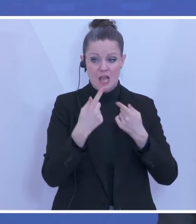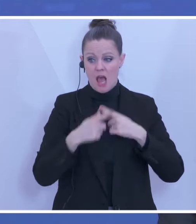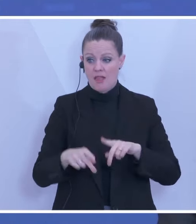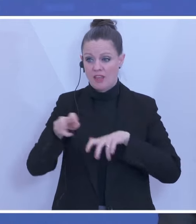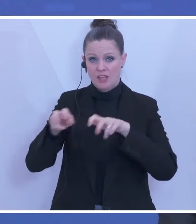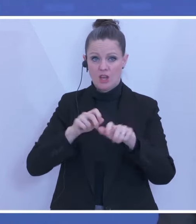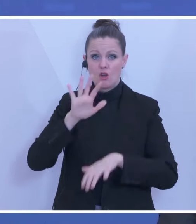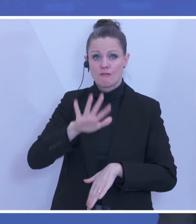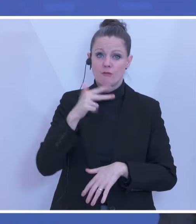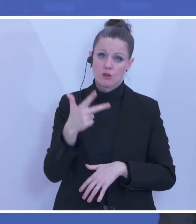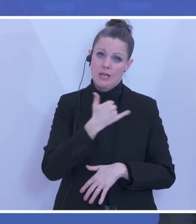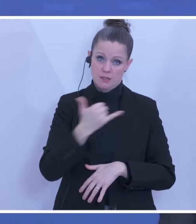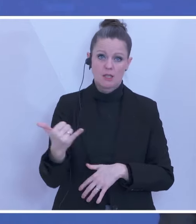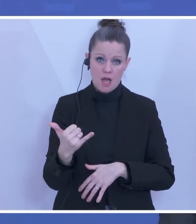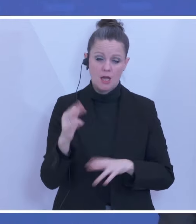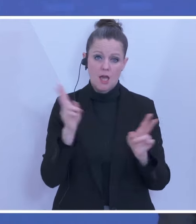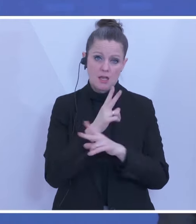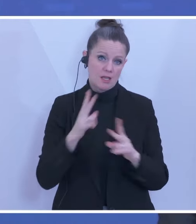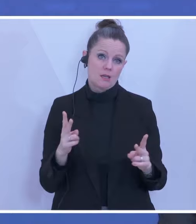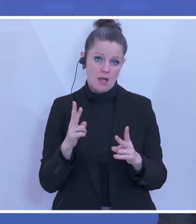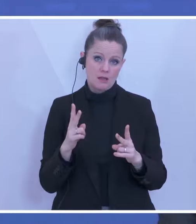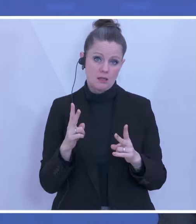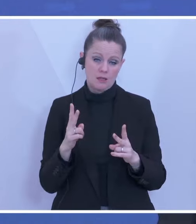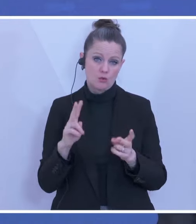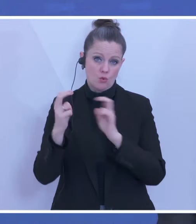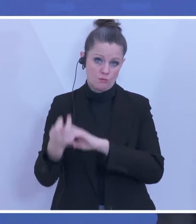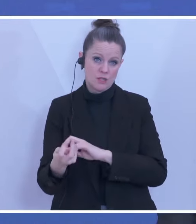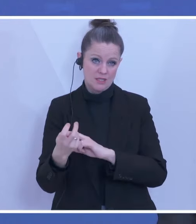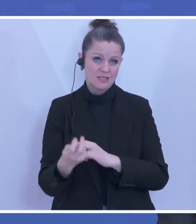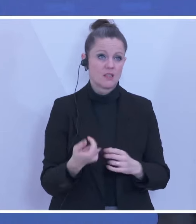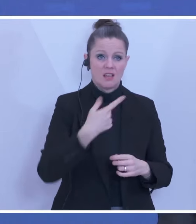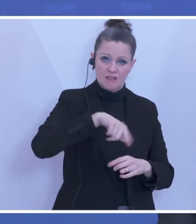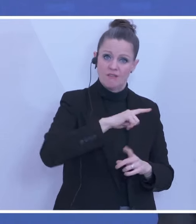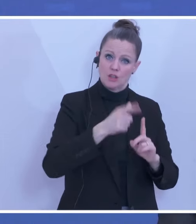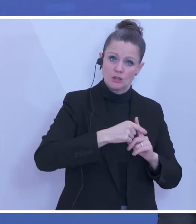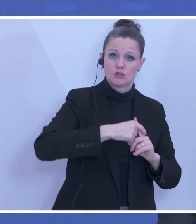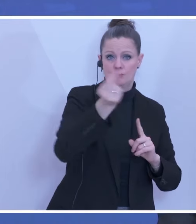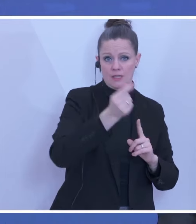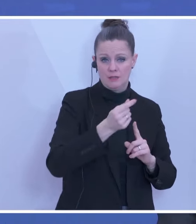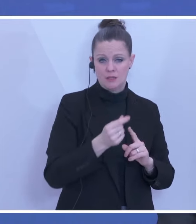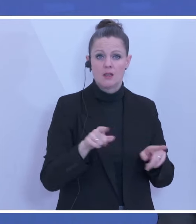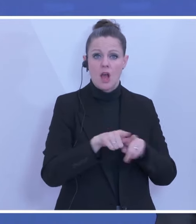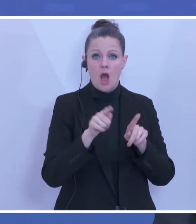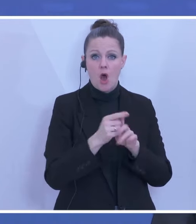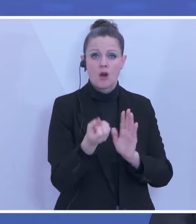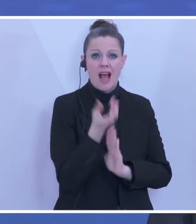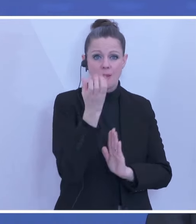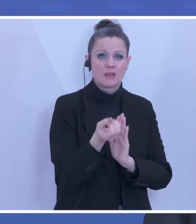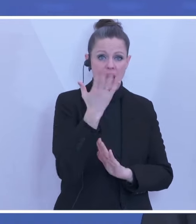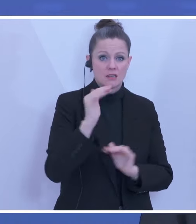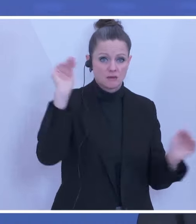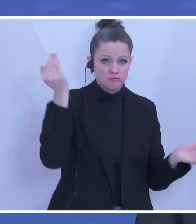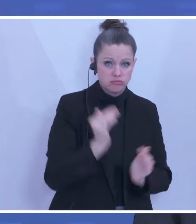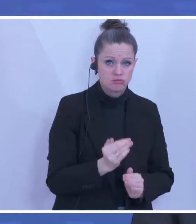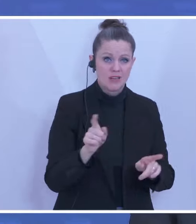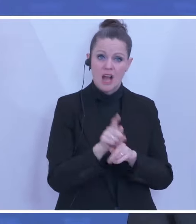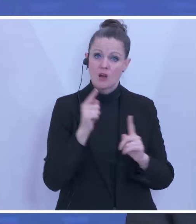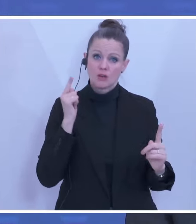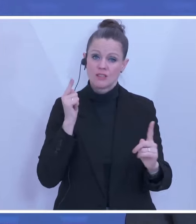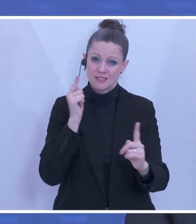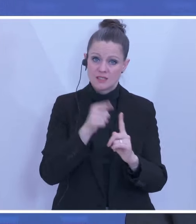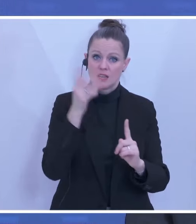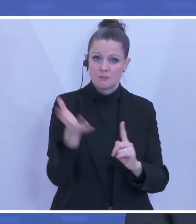kann man mittlerweile am Sinken der Emissionen messen. Wir sind da ja sogar voll im Zielpfad. Allerdings, klar ist, es muss